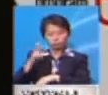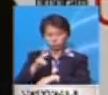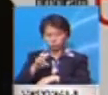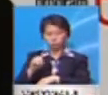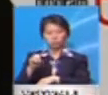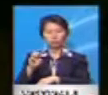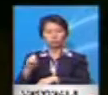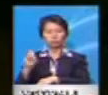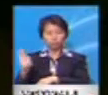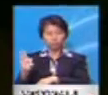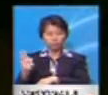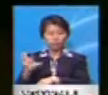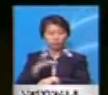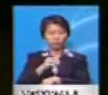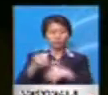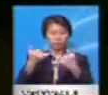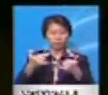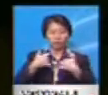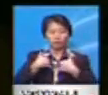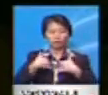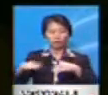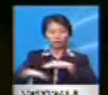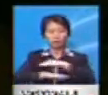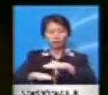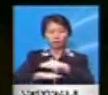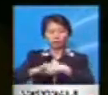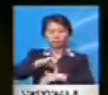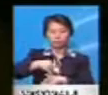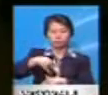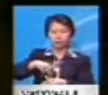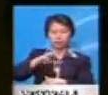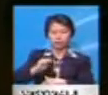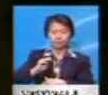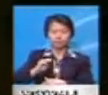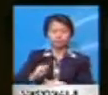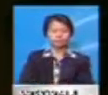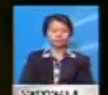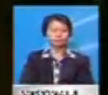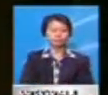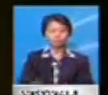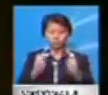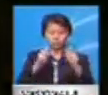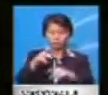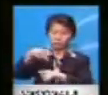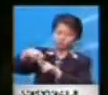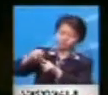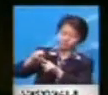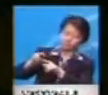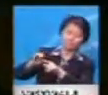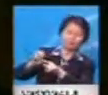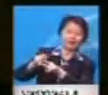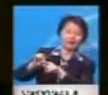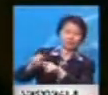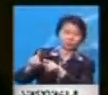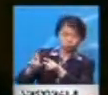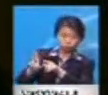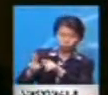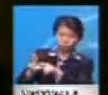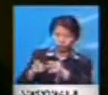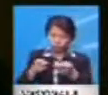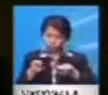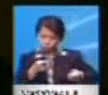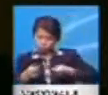2009 dan ia kini berada di bawah Jabatan Perdana Menteri JPM. Baik, pemandu ialah sebuah unit yang mengawasi ya sebenarnya